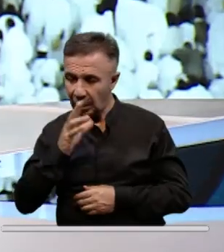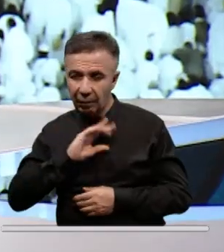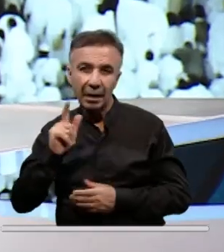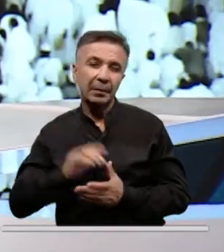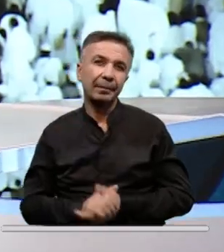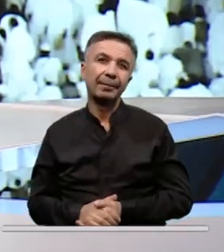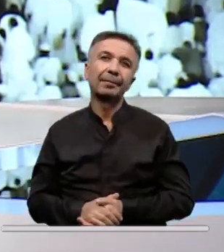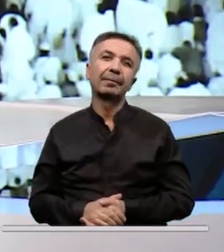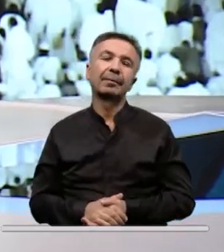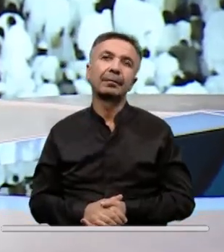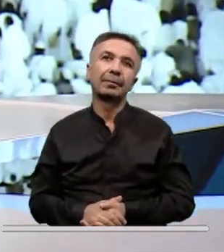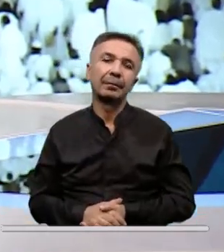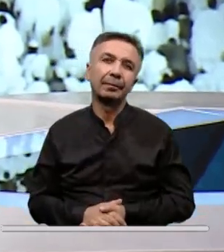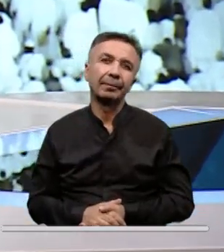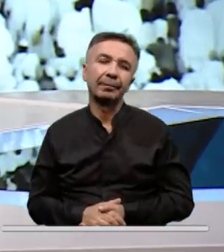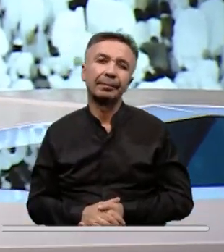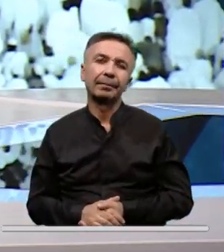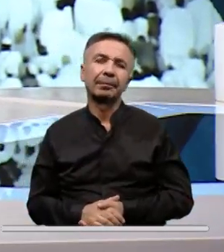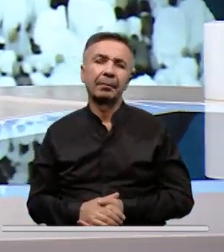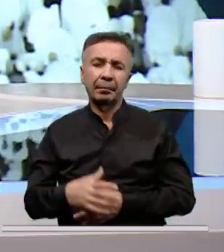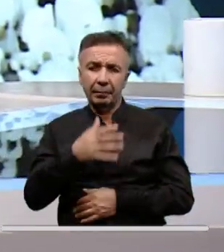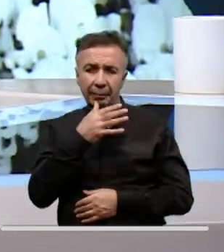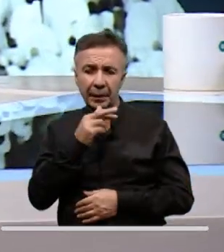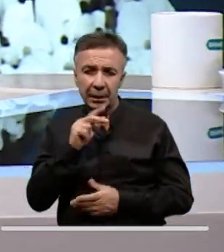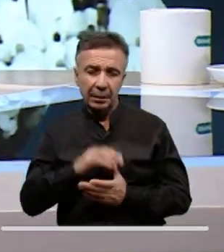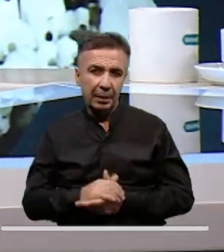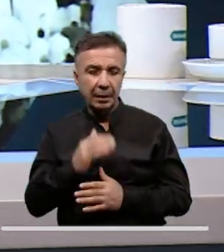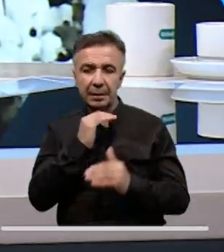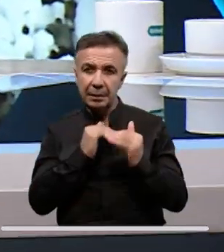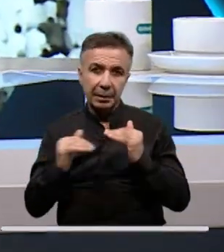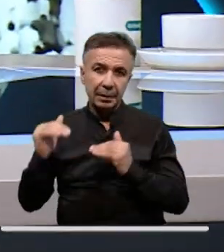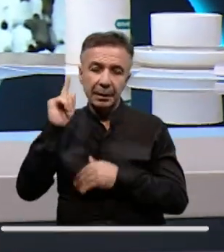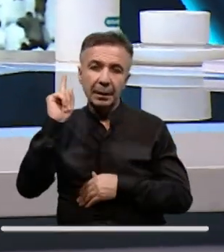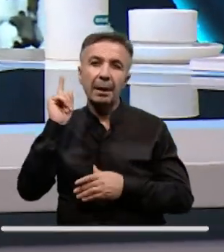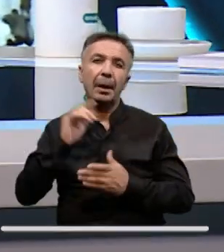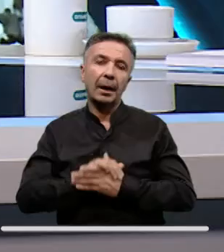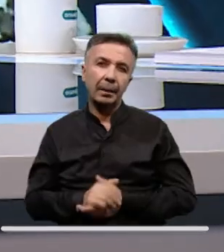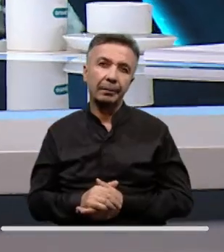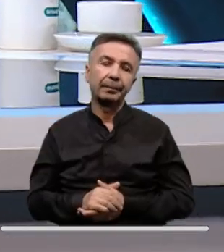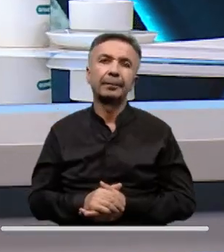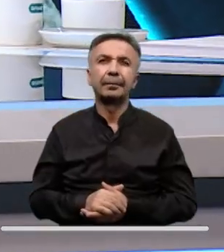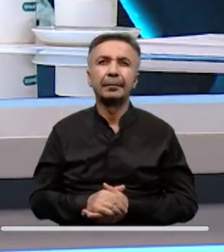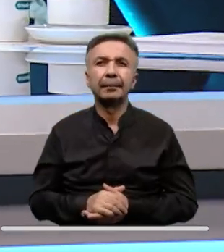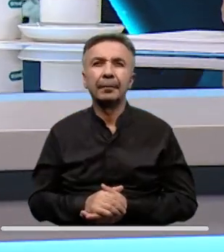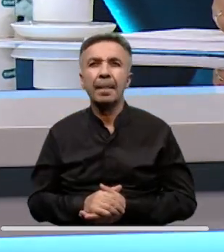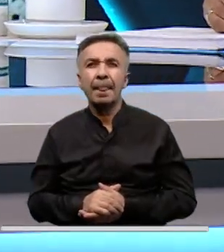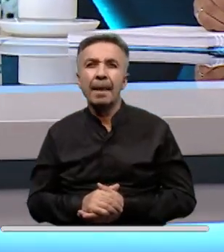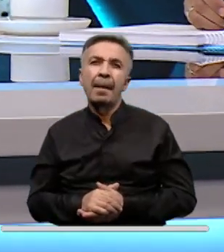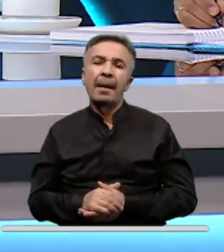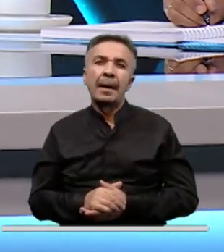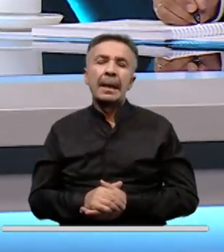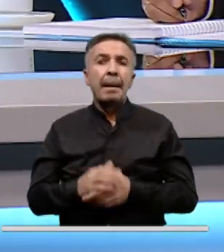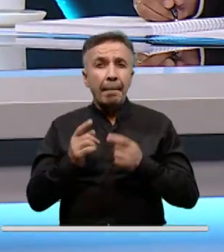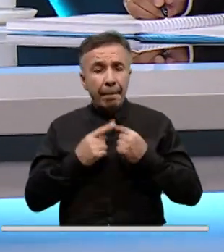muhterem hocam eee malumunuz Cenabı Allah Eee